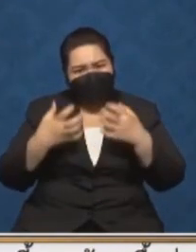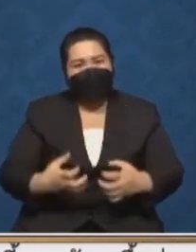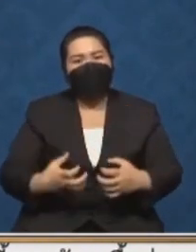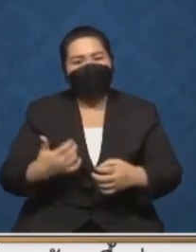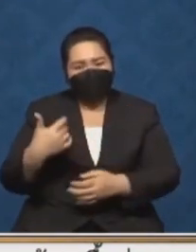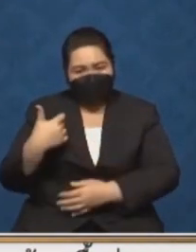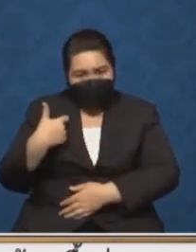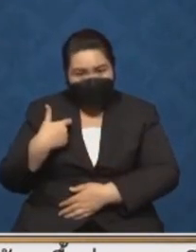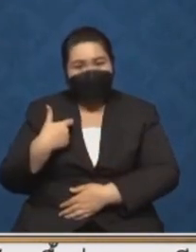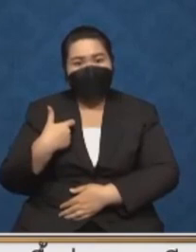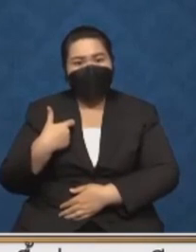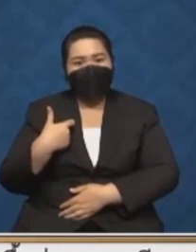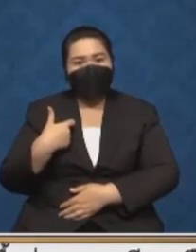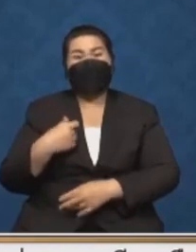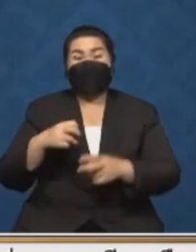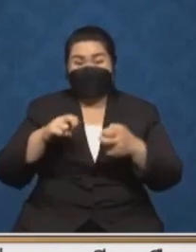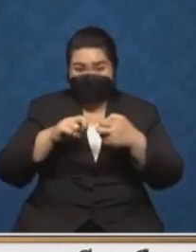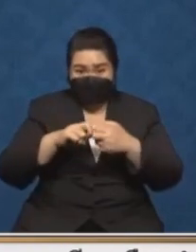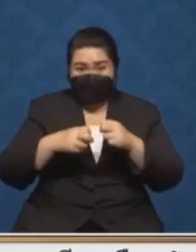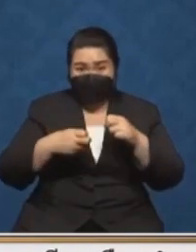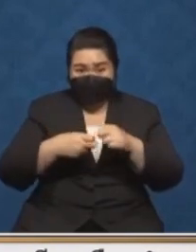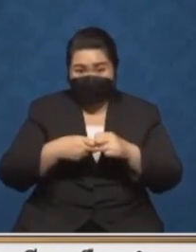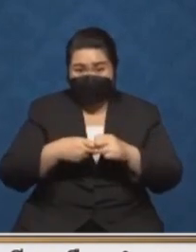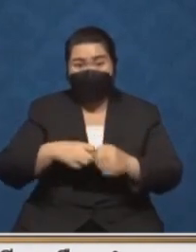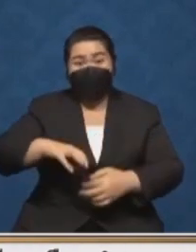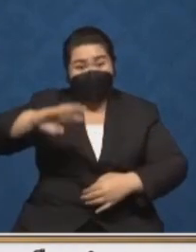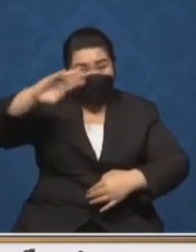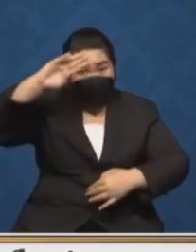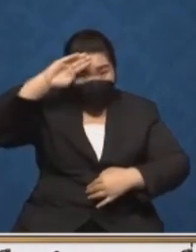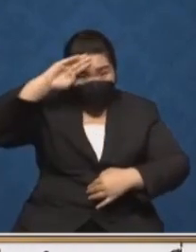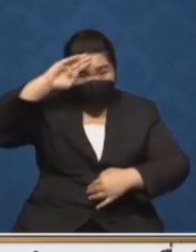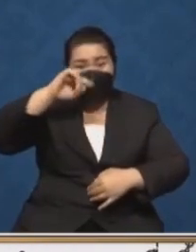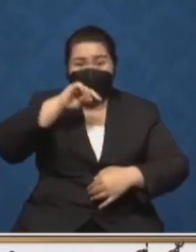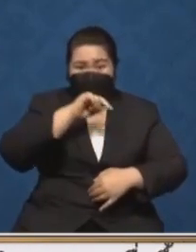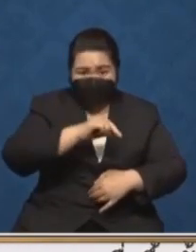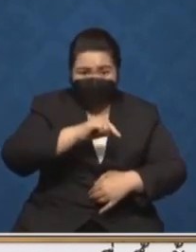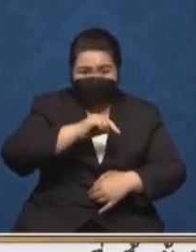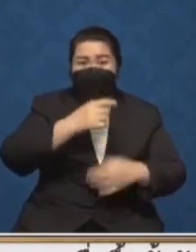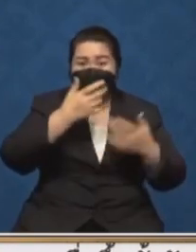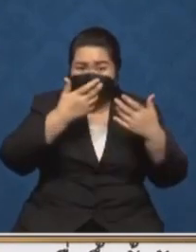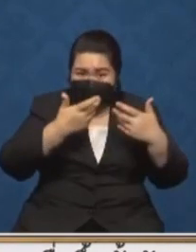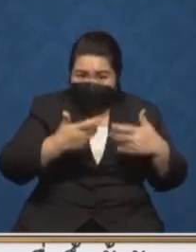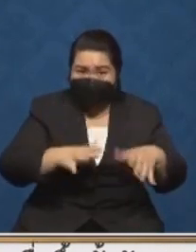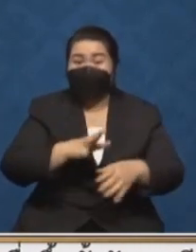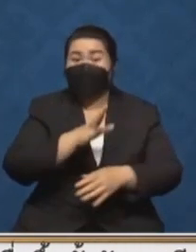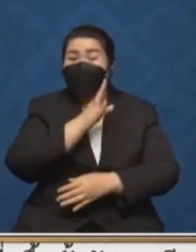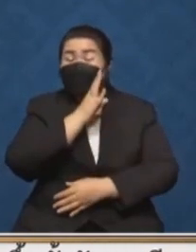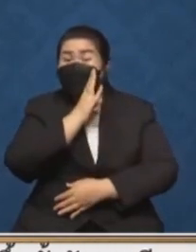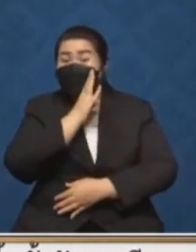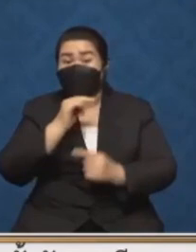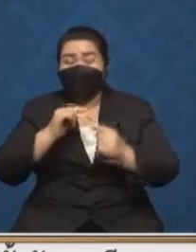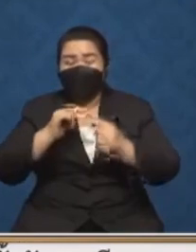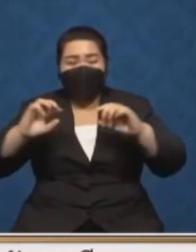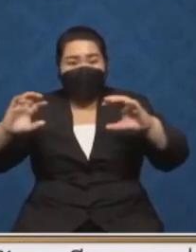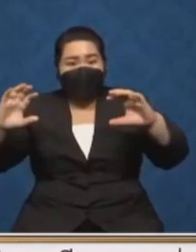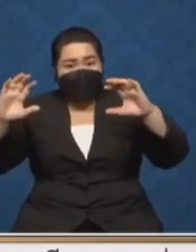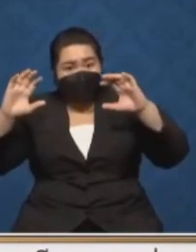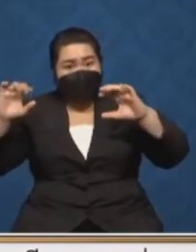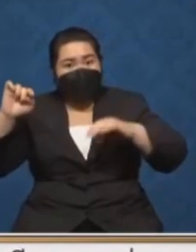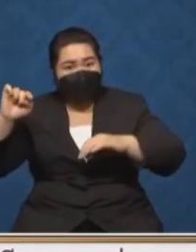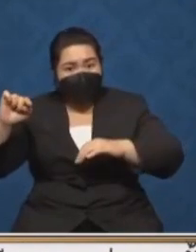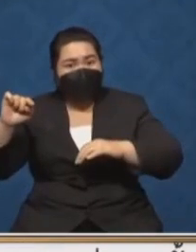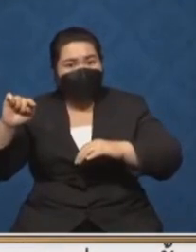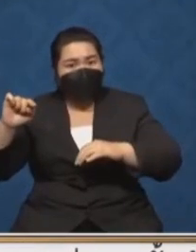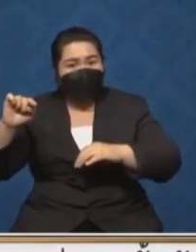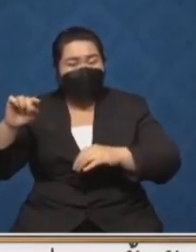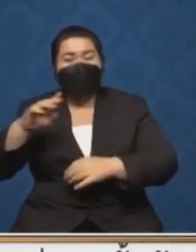แล้วโลกหนึ่ซึกำลงจะเกิดขึ้น แล้วเกิดข้นแล้วผมถ้าหากภาคราชการ ซึ่งรฐบ